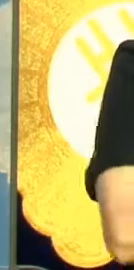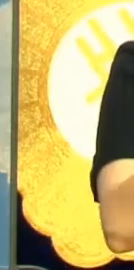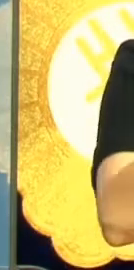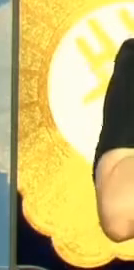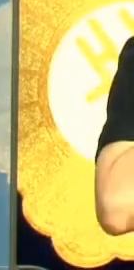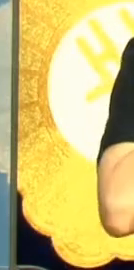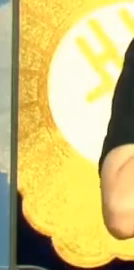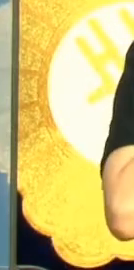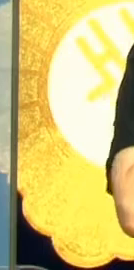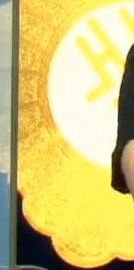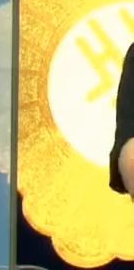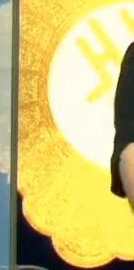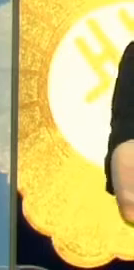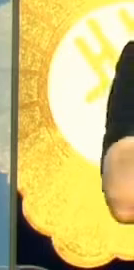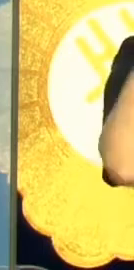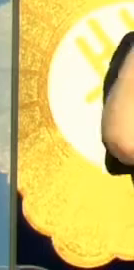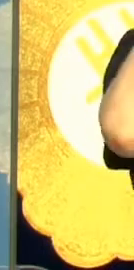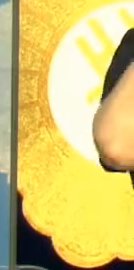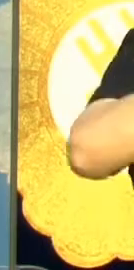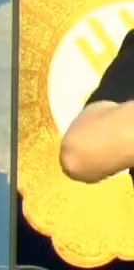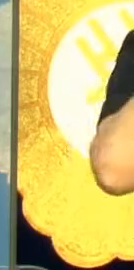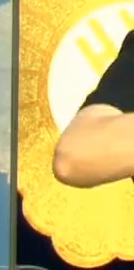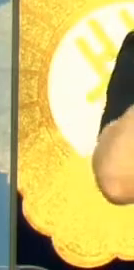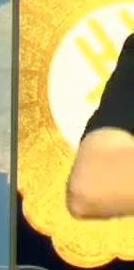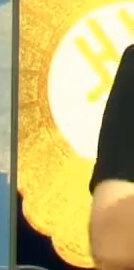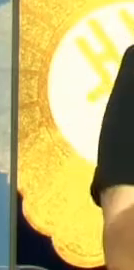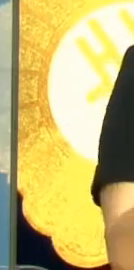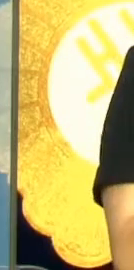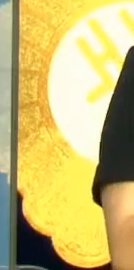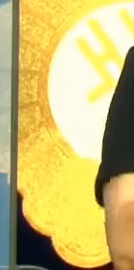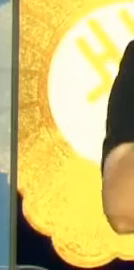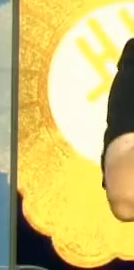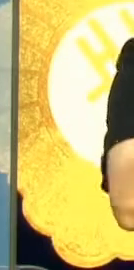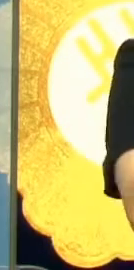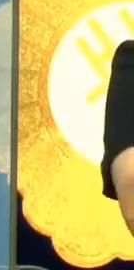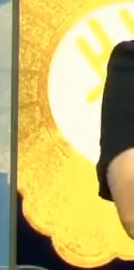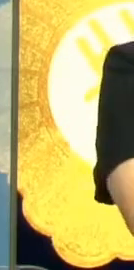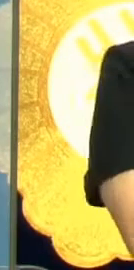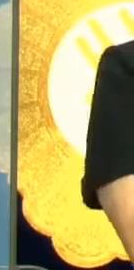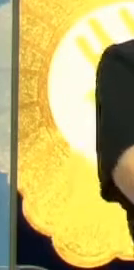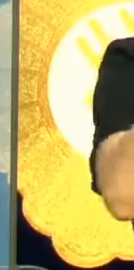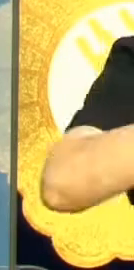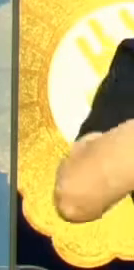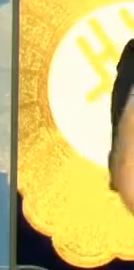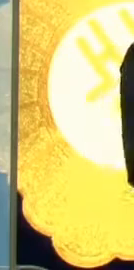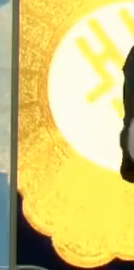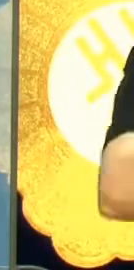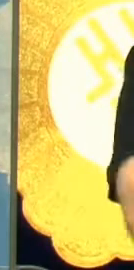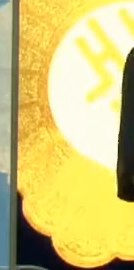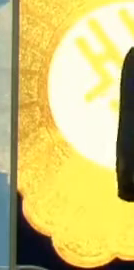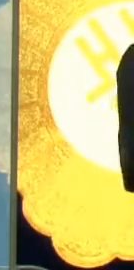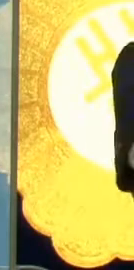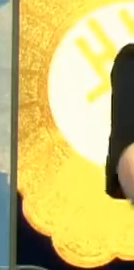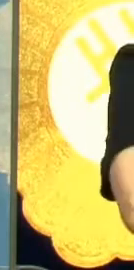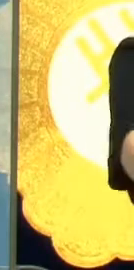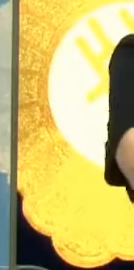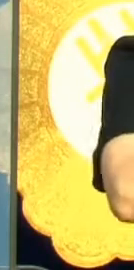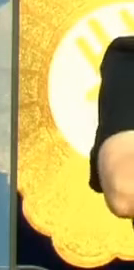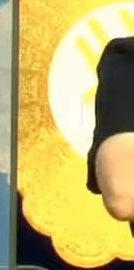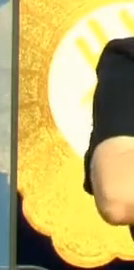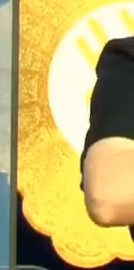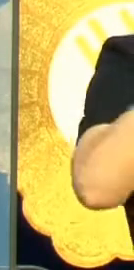위협하는 무지한 판결문뿐이었습니다. 장애인을 위한 여러 정책과 법안이 마련되고 있지만